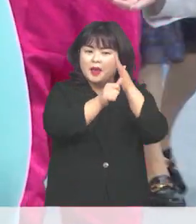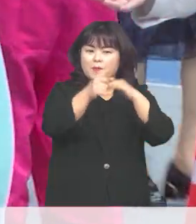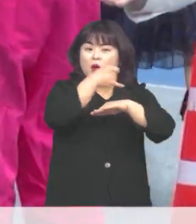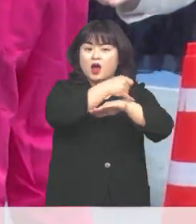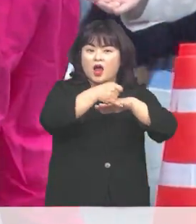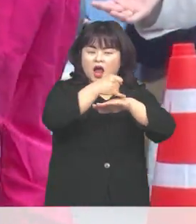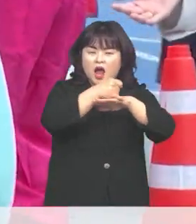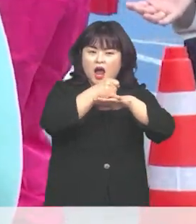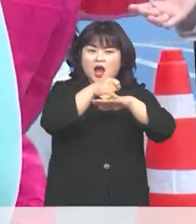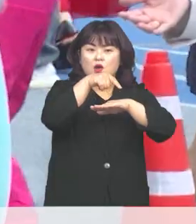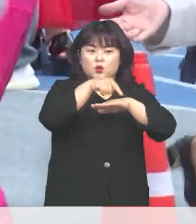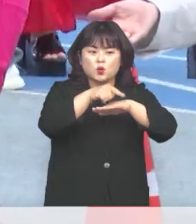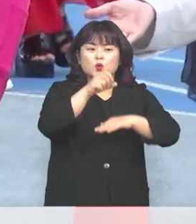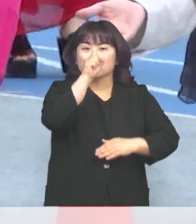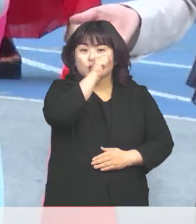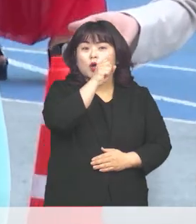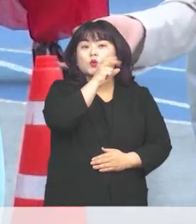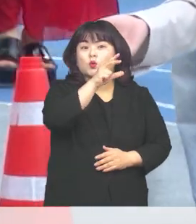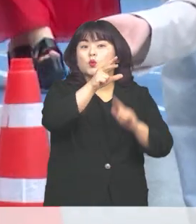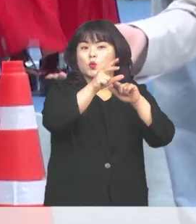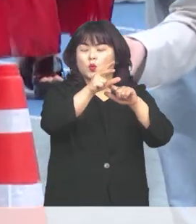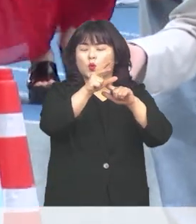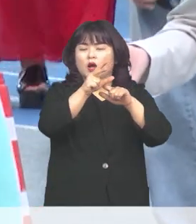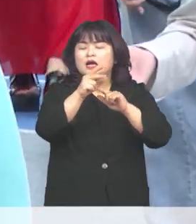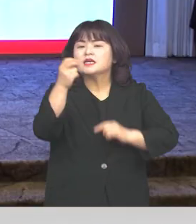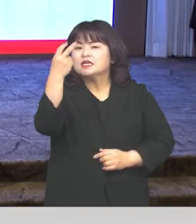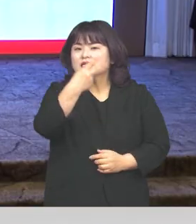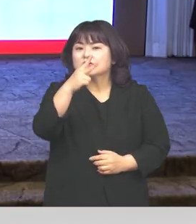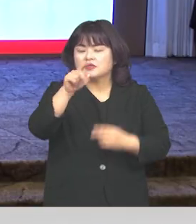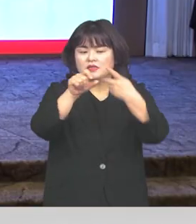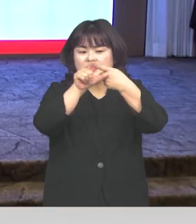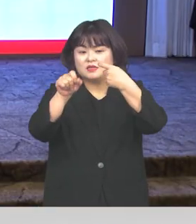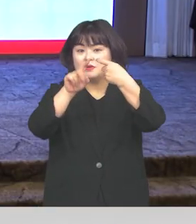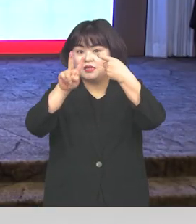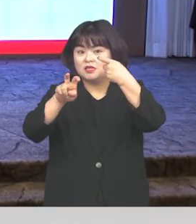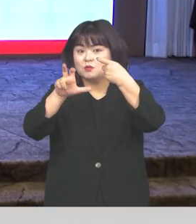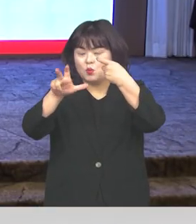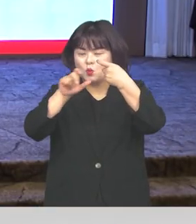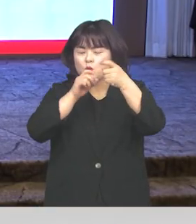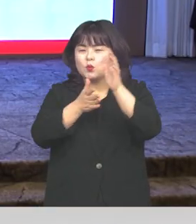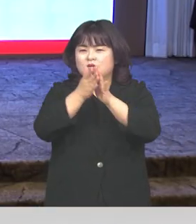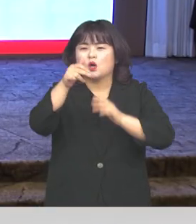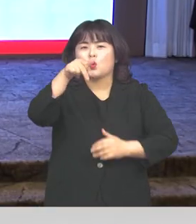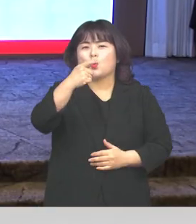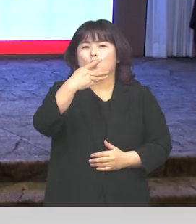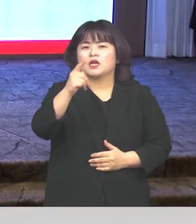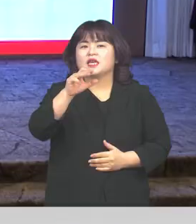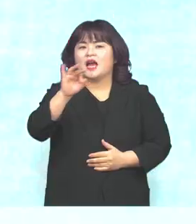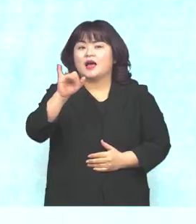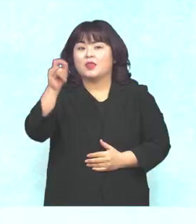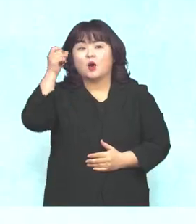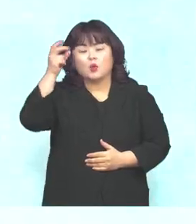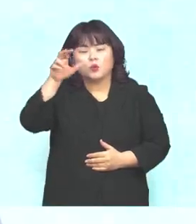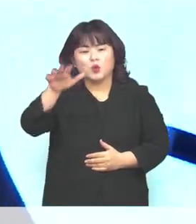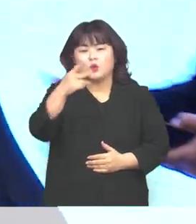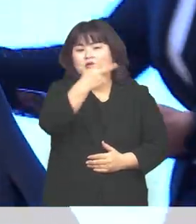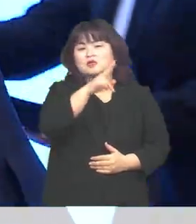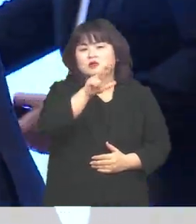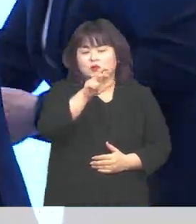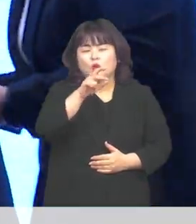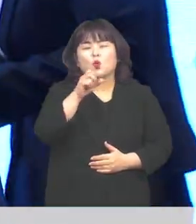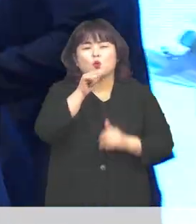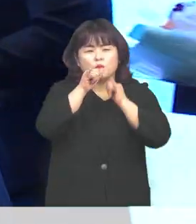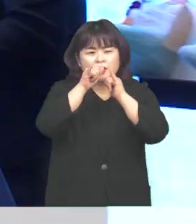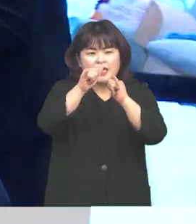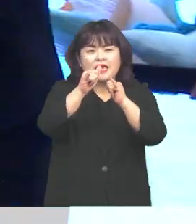용인특례시의 대표 캐릭터이자 마스코트 조아용이 25일 코리아나 호텔에서 열린 2025 대한민국 캐릭터 어워즈에서